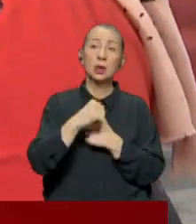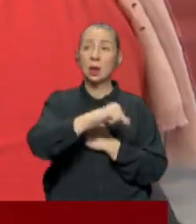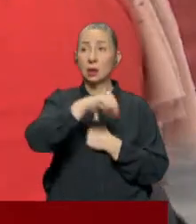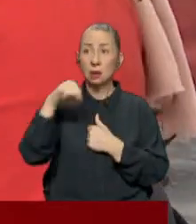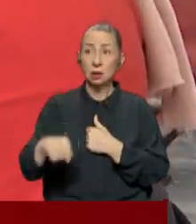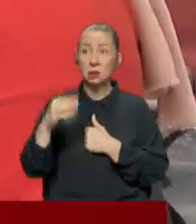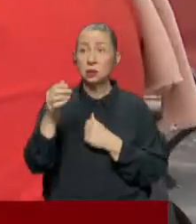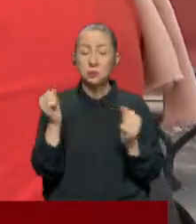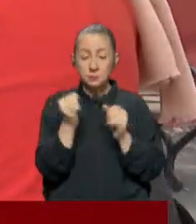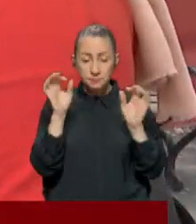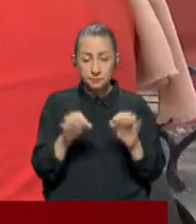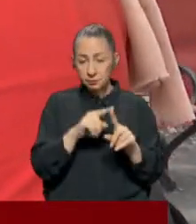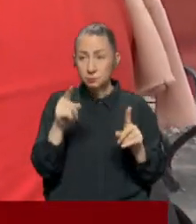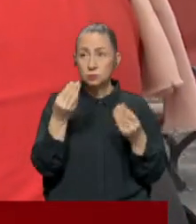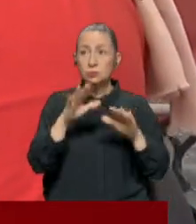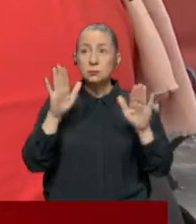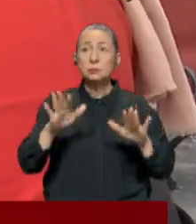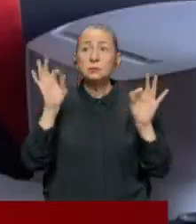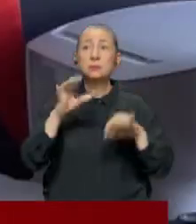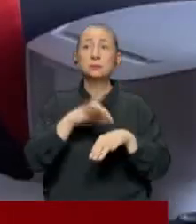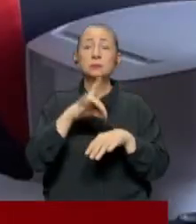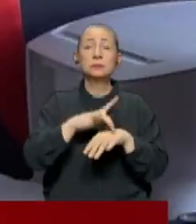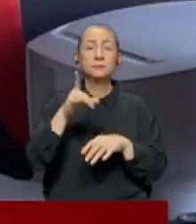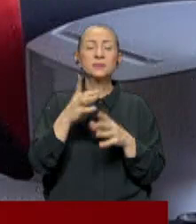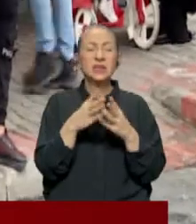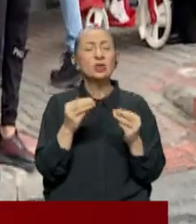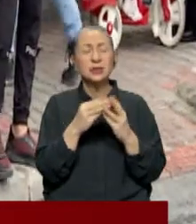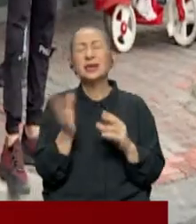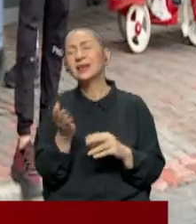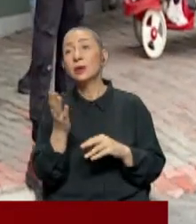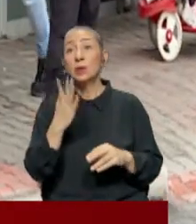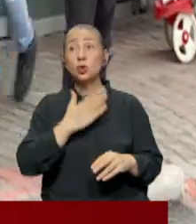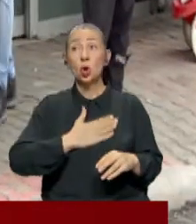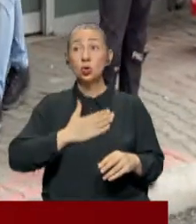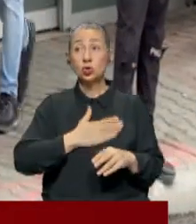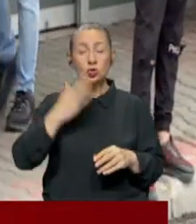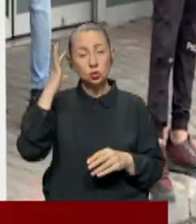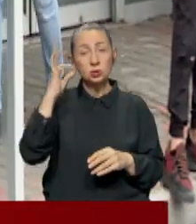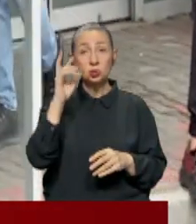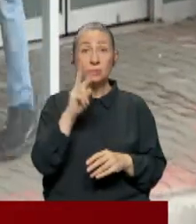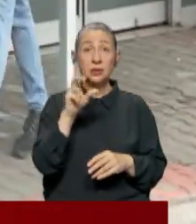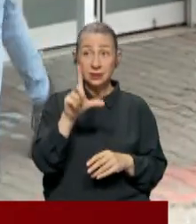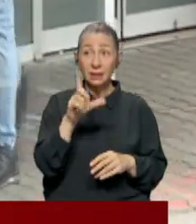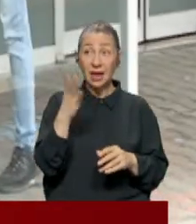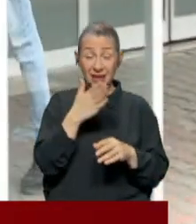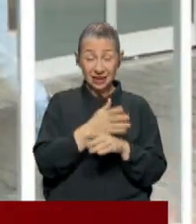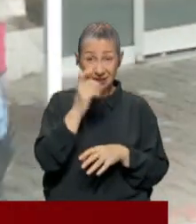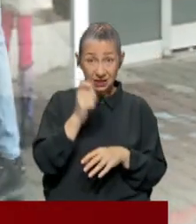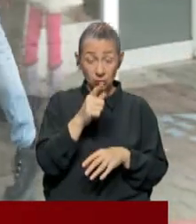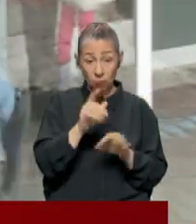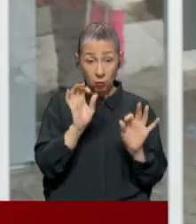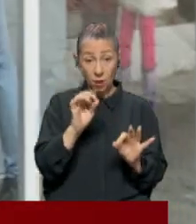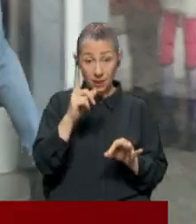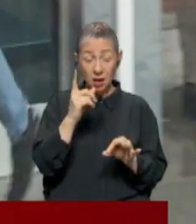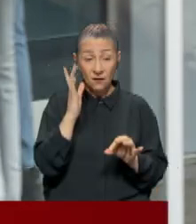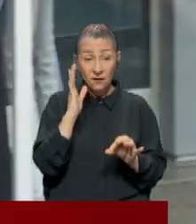getirdik şimdi. Kış başladığından beri çocuklar sürekli hasta. Geçer dememek lazım. Bir göğüs uzmanının görmesi lazım. Eğer gerçekten bu şekilde